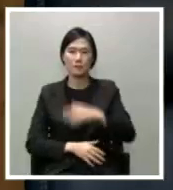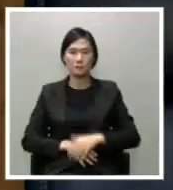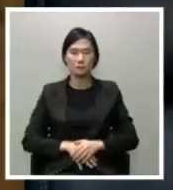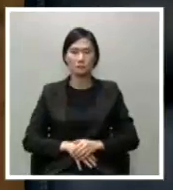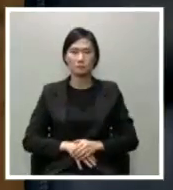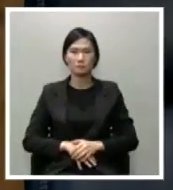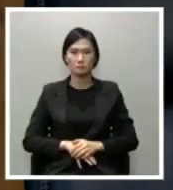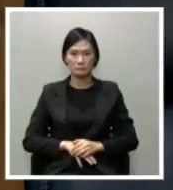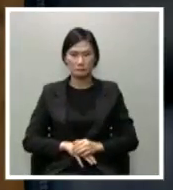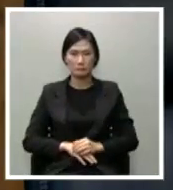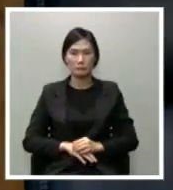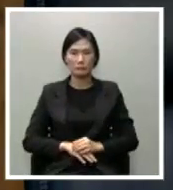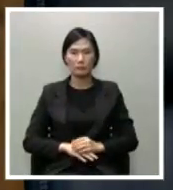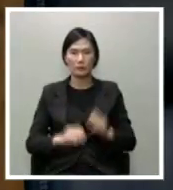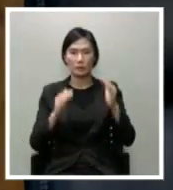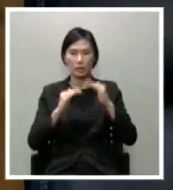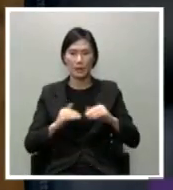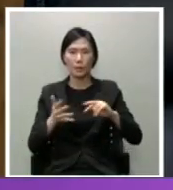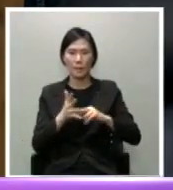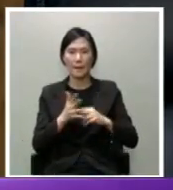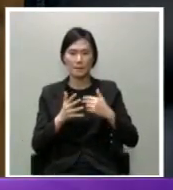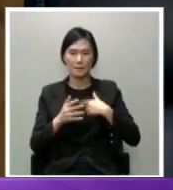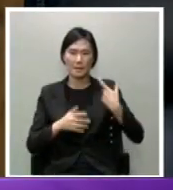แล้วก็นี่คือเรื่องหนึ่งที่จะมีการอุทธร